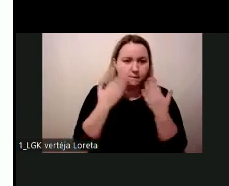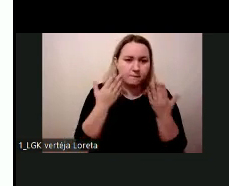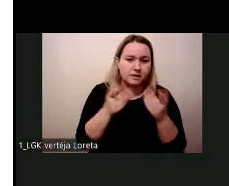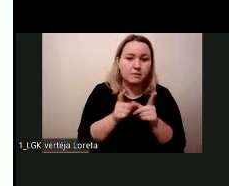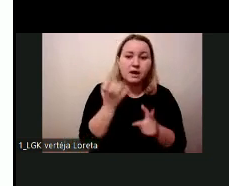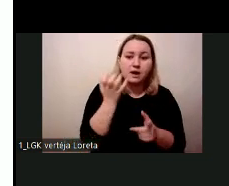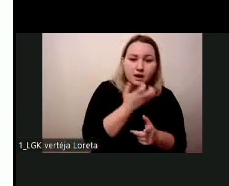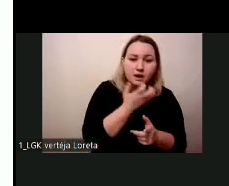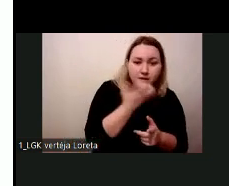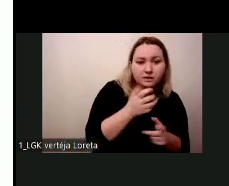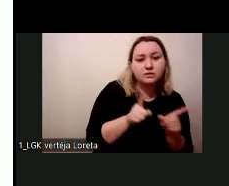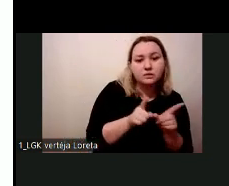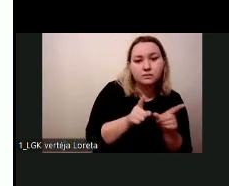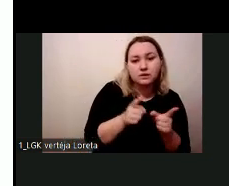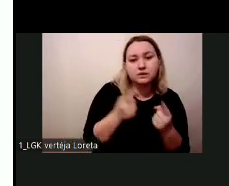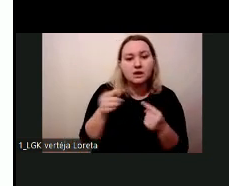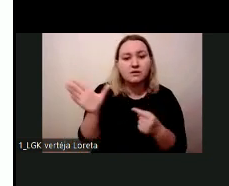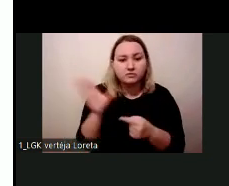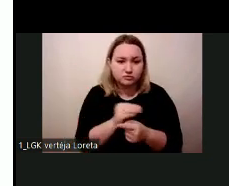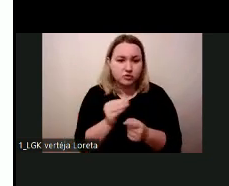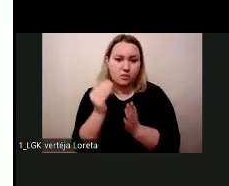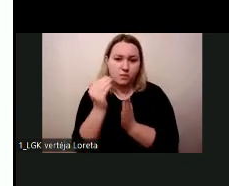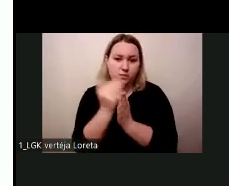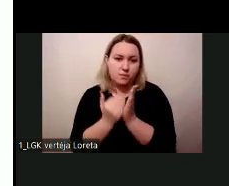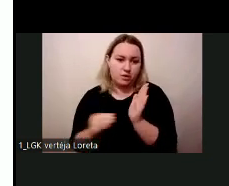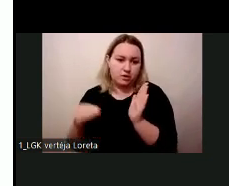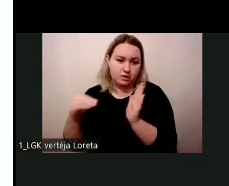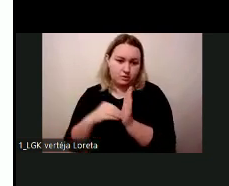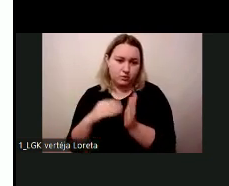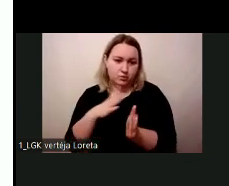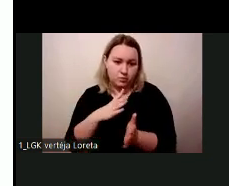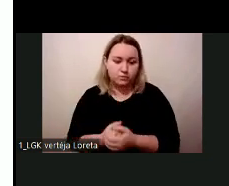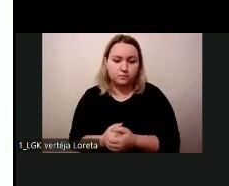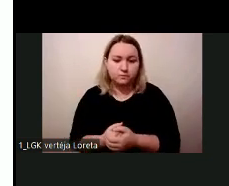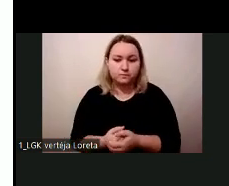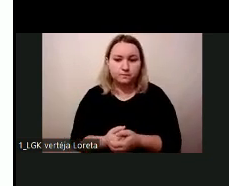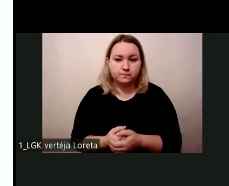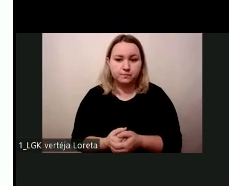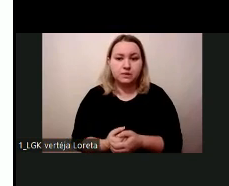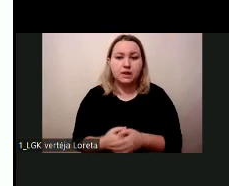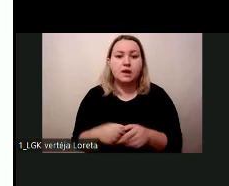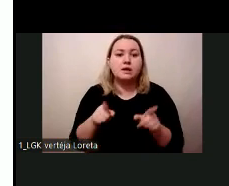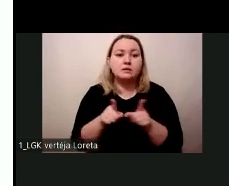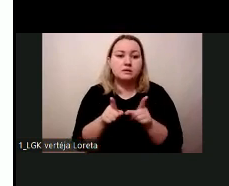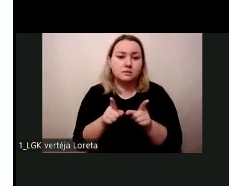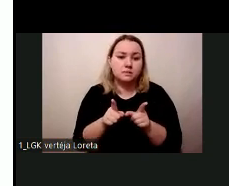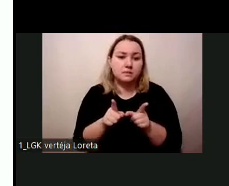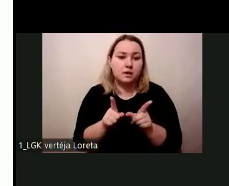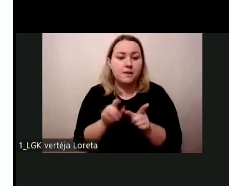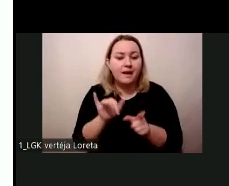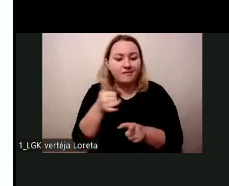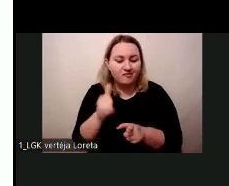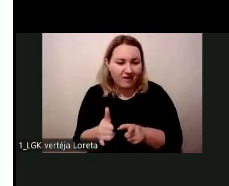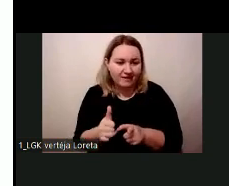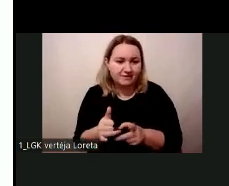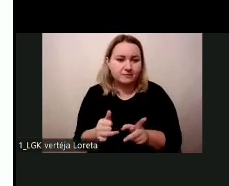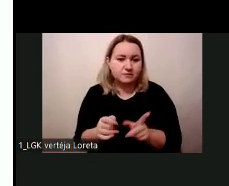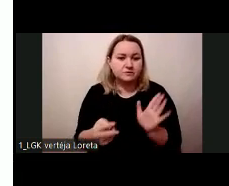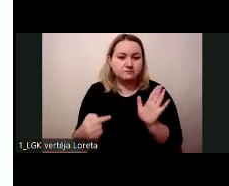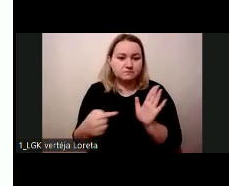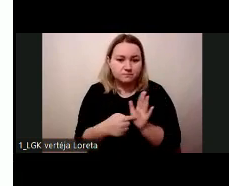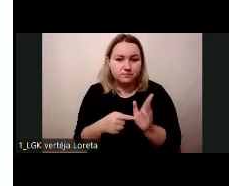literatūros ar raštingumo, bet visoje programoje. Ir, galima sakyti, pažymėjimas, įvertinimas to